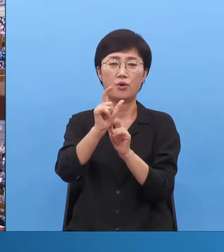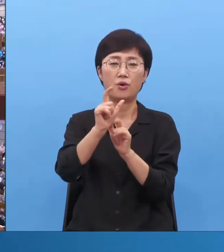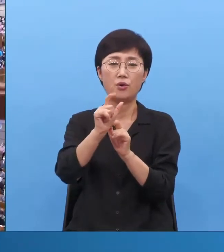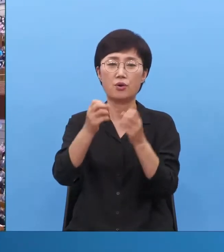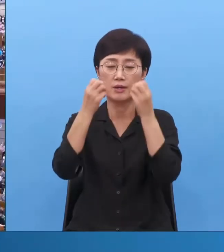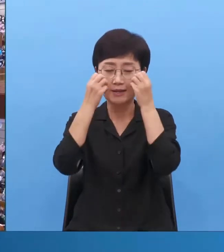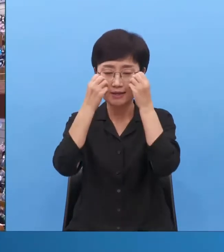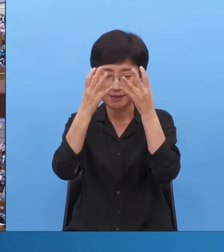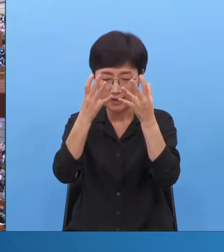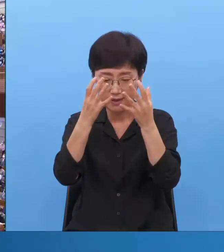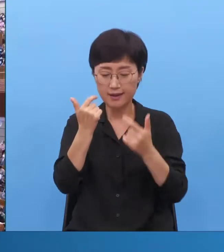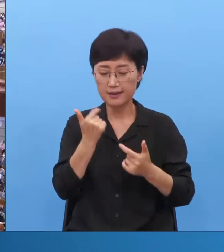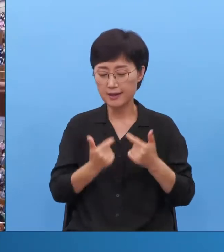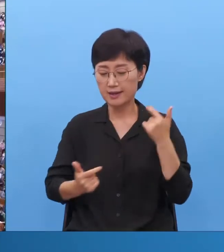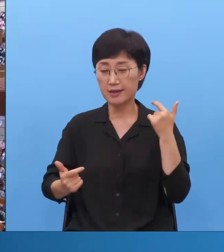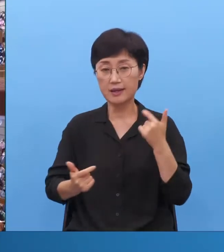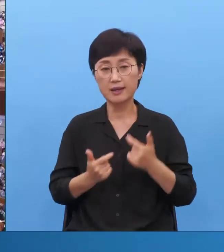전할수록